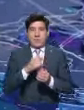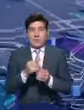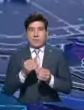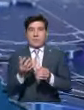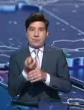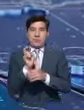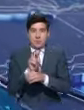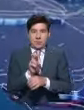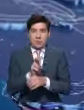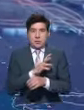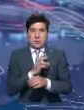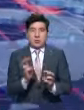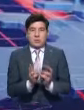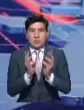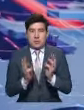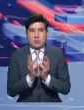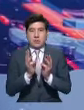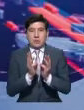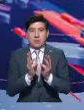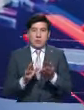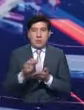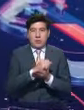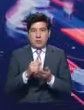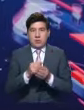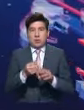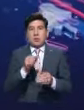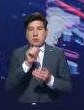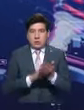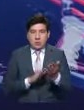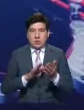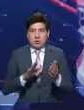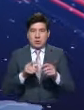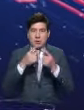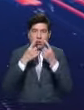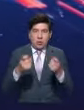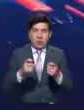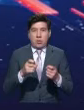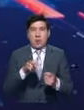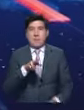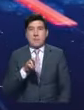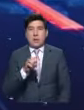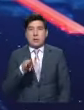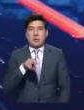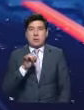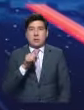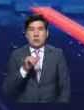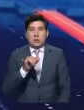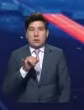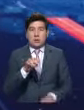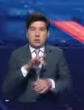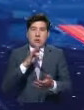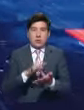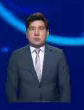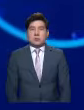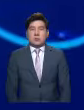Өрт фактісі бойынша материалдар іс жүргізу шешімін одан ары қабылдау үшін Медеу ауданы полиция басқармасының бөліміне